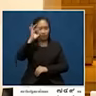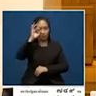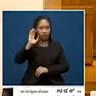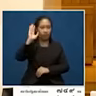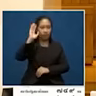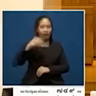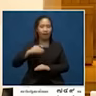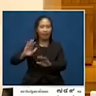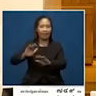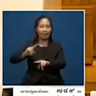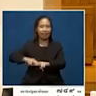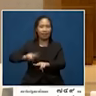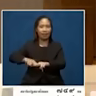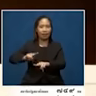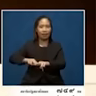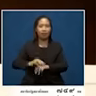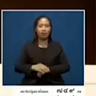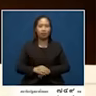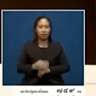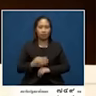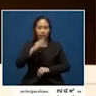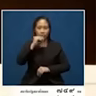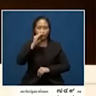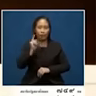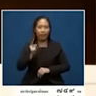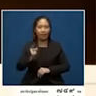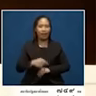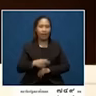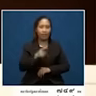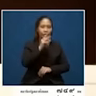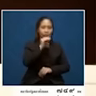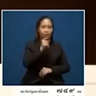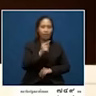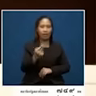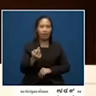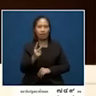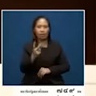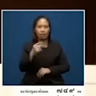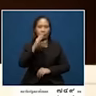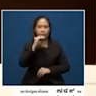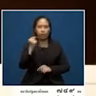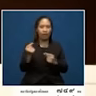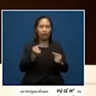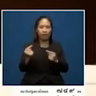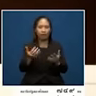คือท่านประธานทั้งสองท่านทำแบบนี้ไม่ได้นะฮะมันขายขี้หน้าเขาม